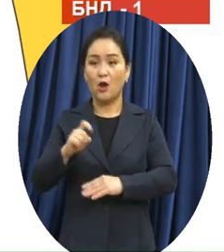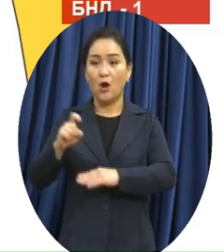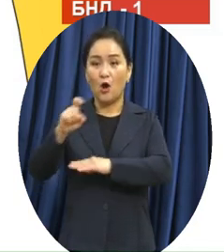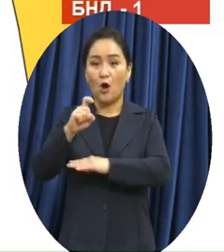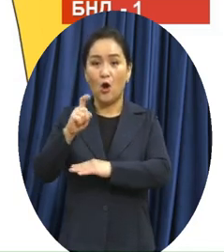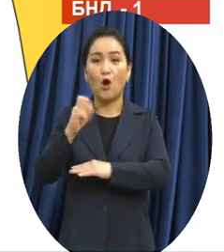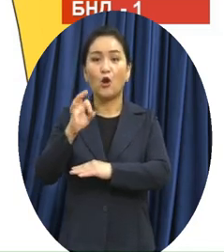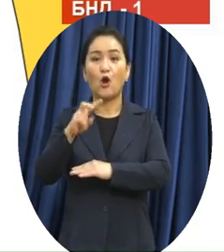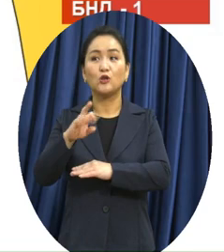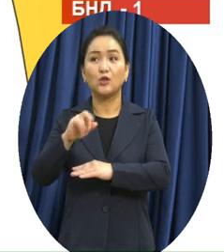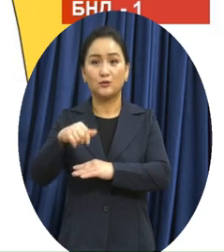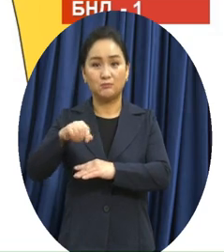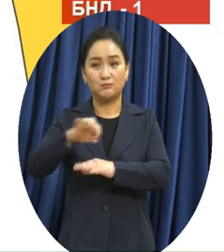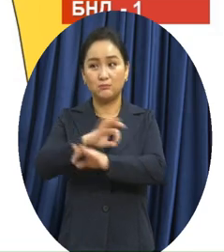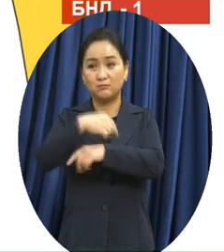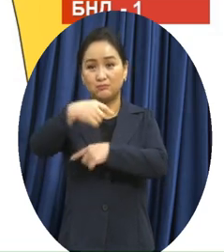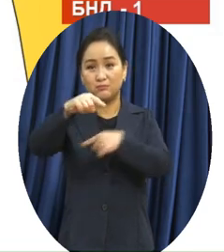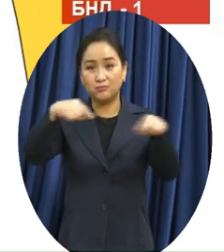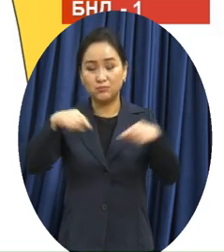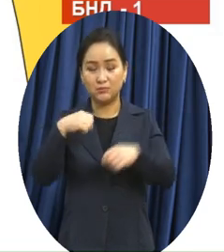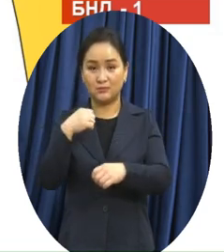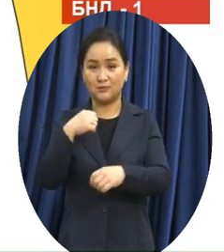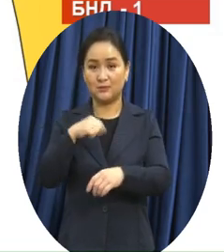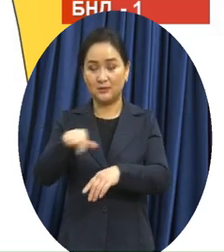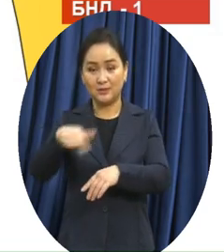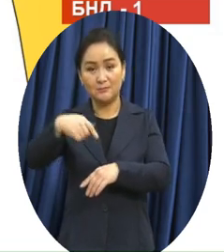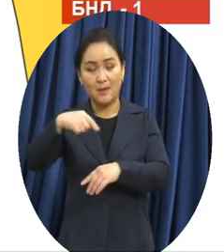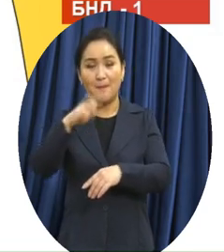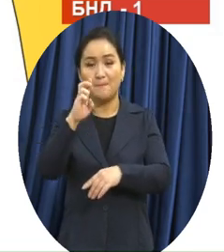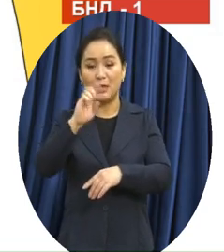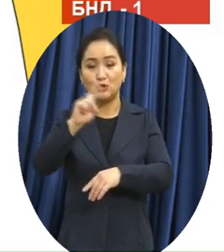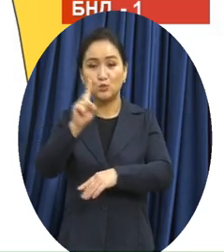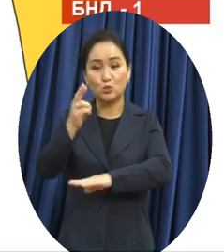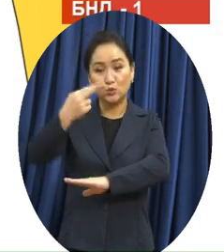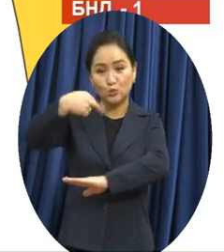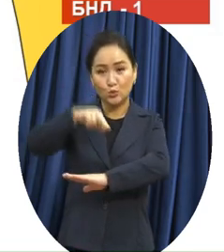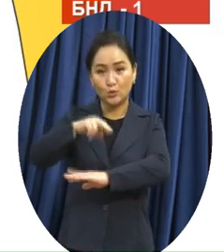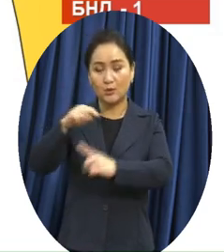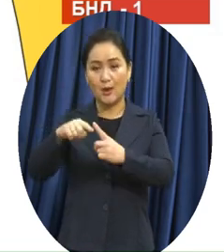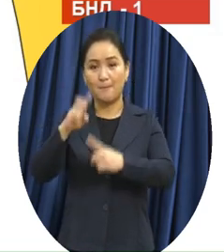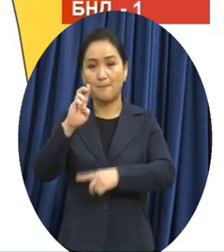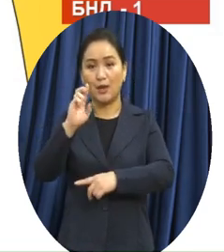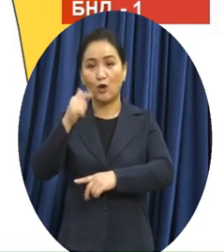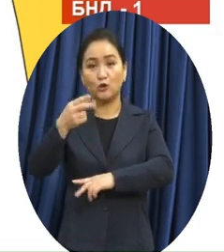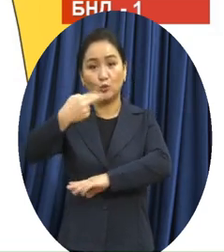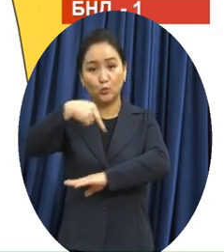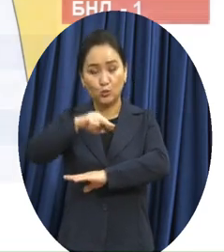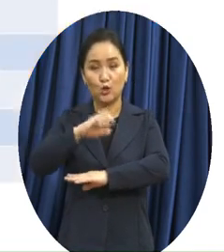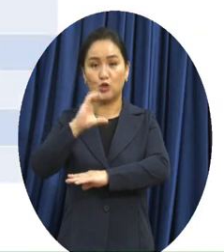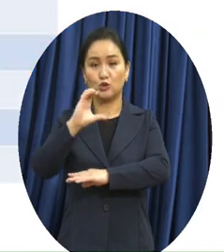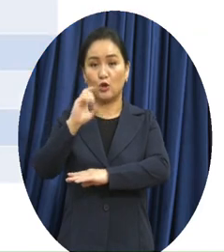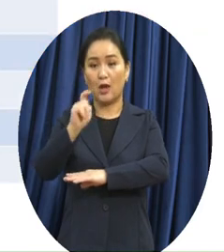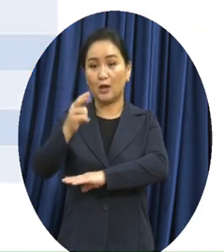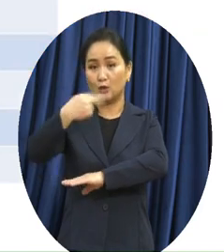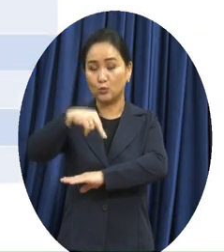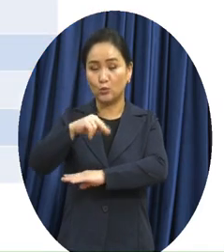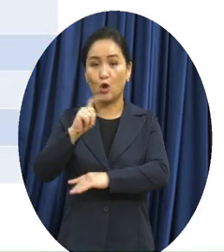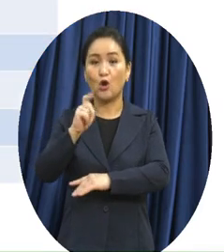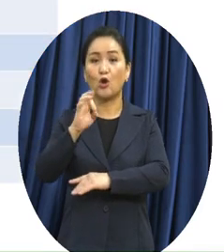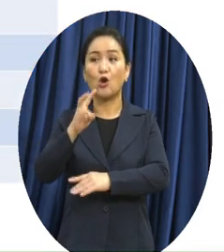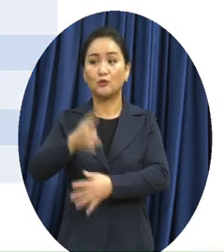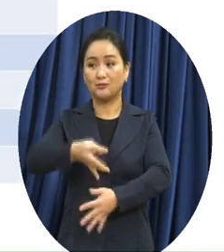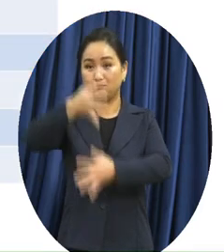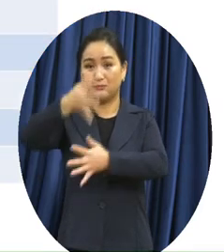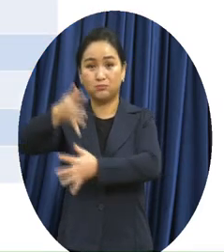хороолуудад хөвчлэн болвол Баянзүрх дүүрэг, Баянгол дүүрэг, Сонгон хайхын дүүргийн хороолуудад